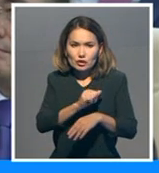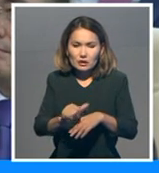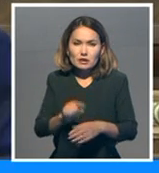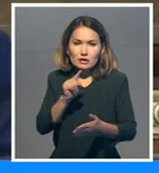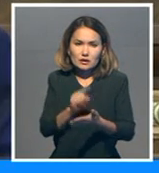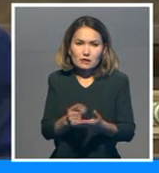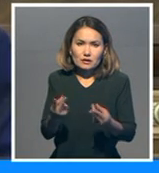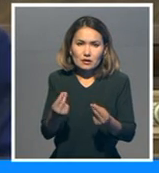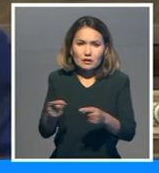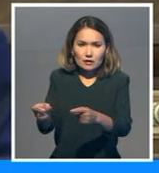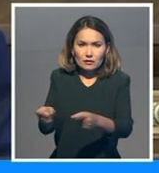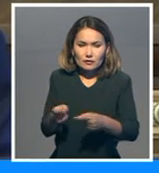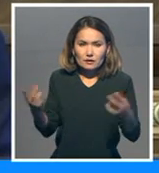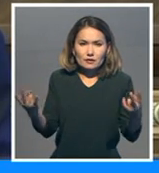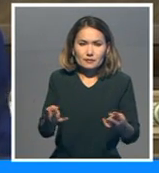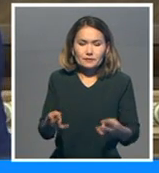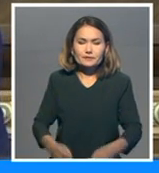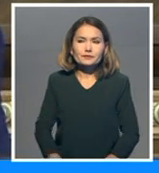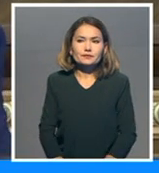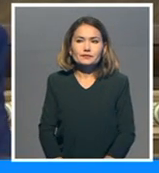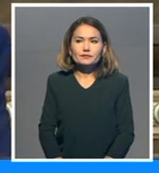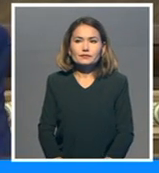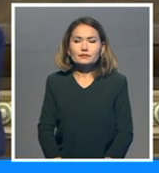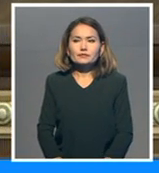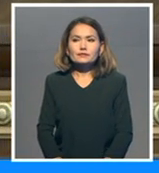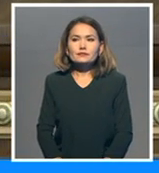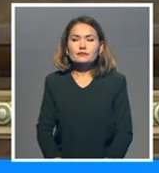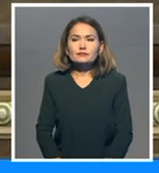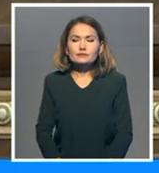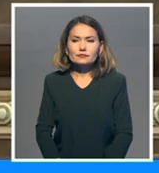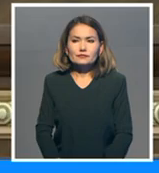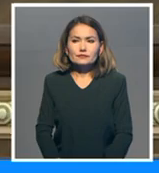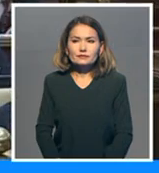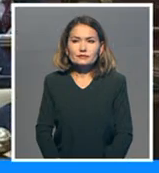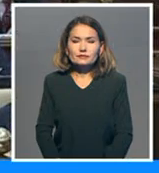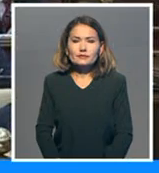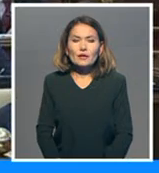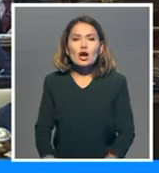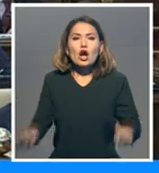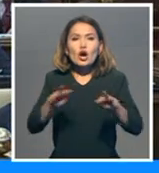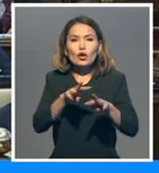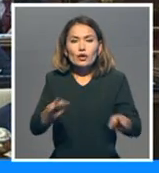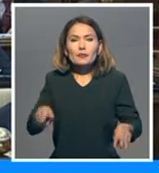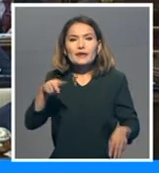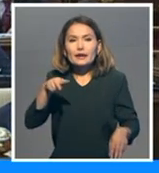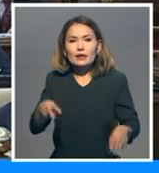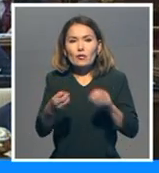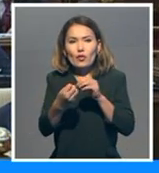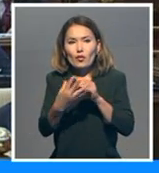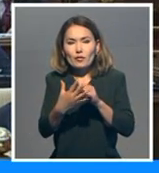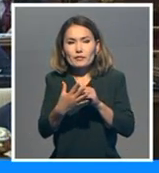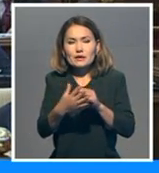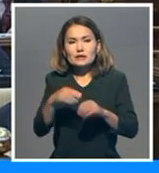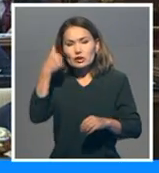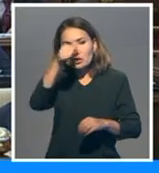сеніңкіремейді. Поручаю правительству до 1 апреля 2015 года разработать. Үкіметке 2015 жылдың сәуір айының біріне